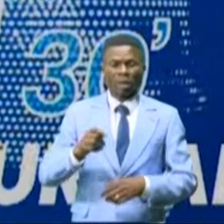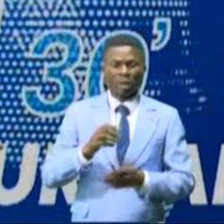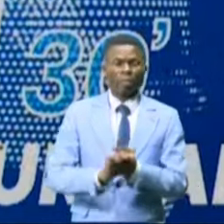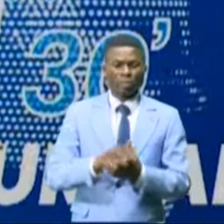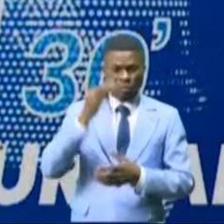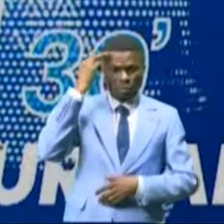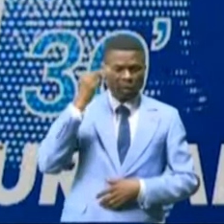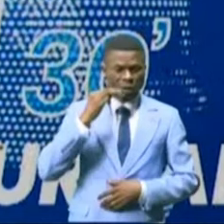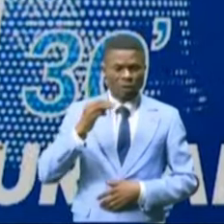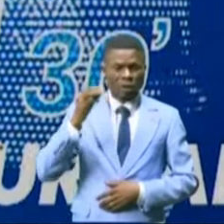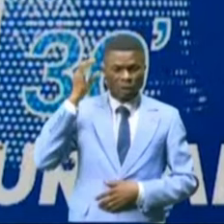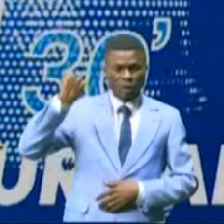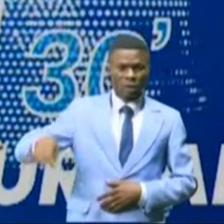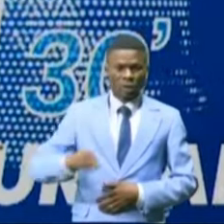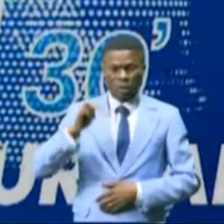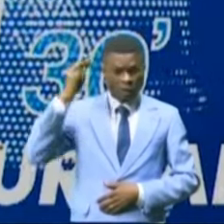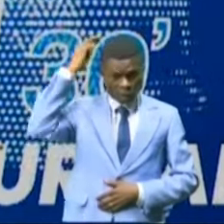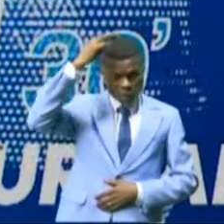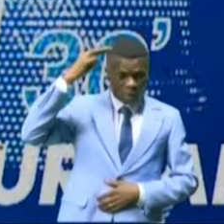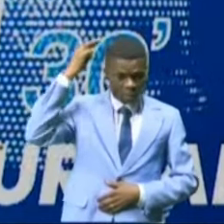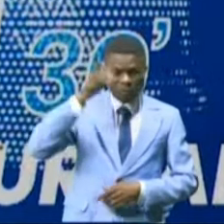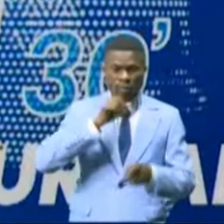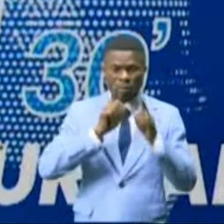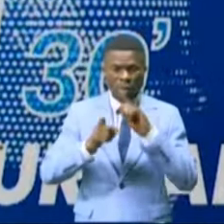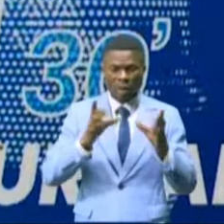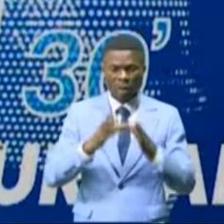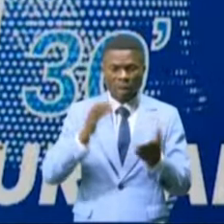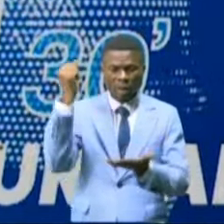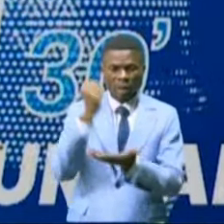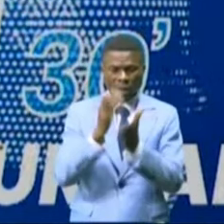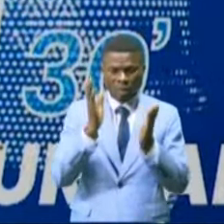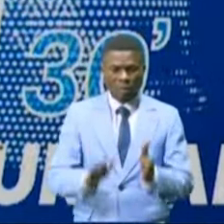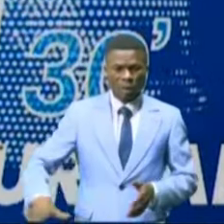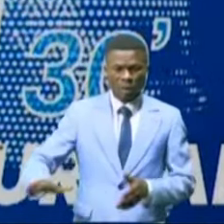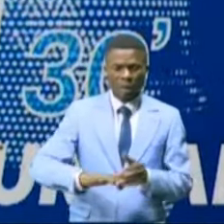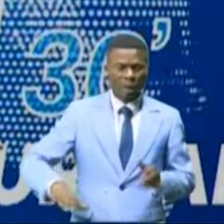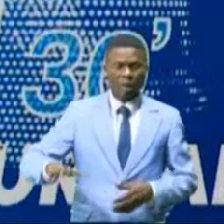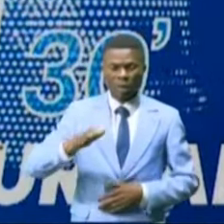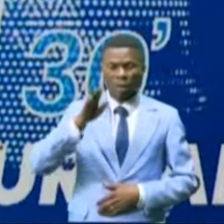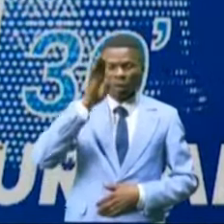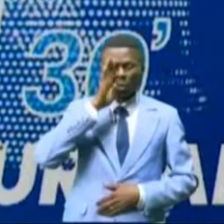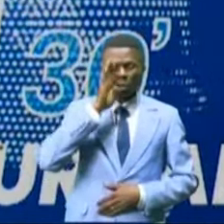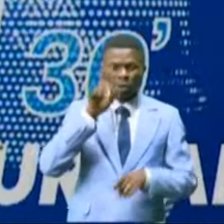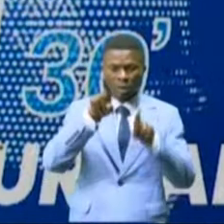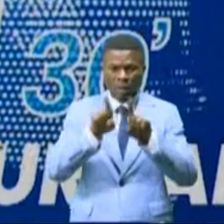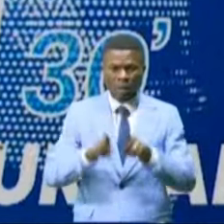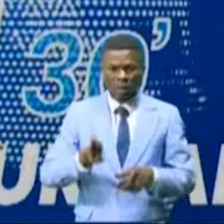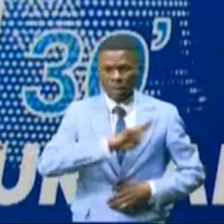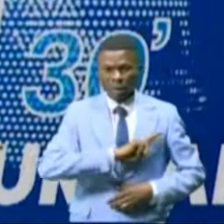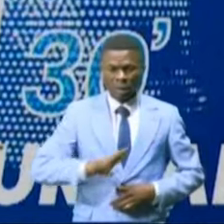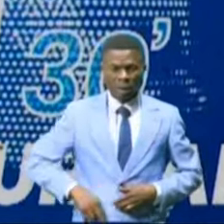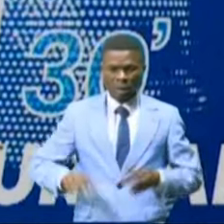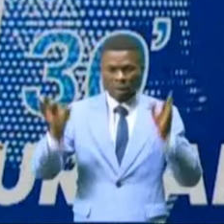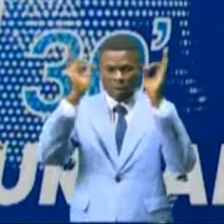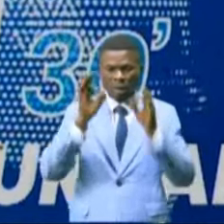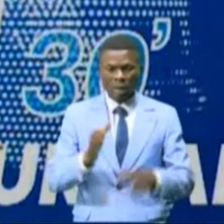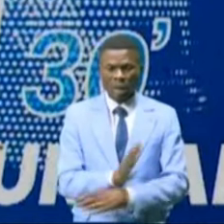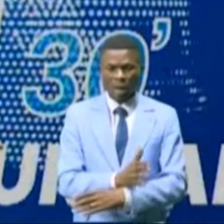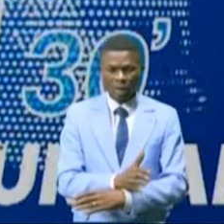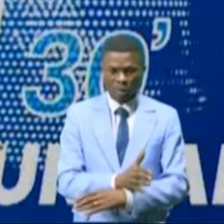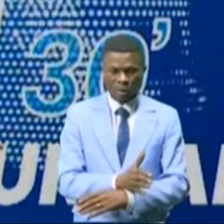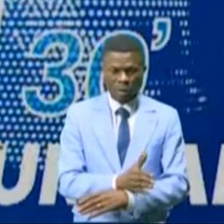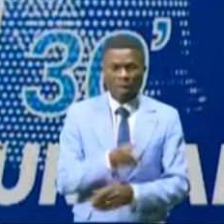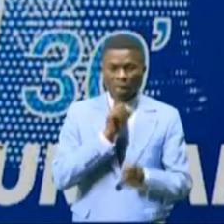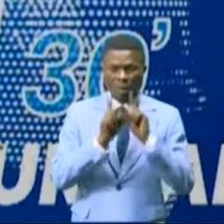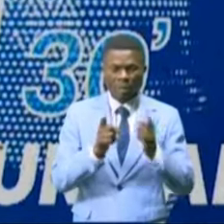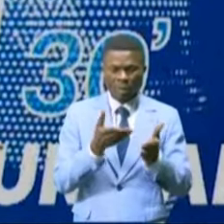Jean-Pierre Bemba Gombo a eu tour à tour avec l'ambassadeur du Royaume de la Belgique et celui de la République fédérale d'Allemagne. Le